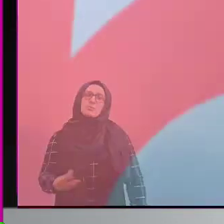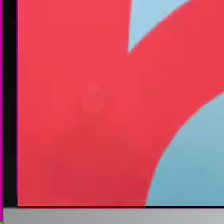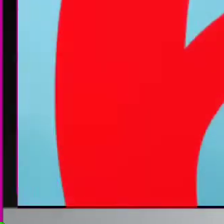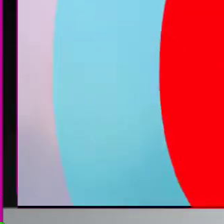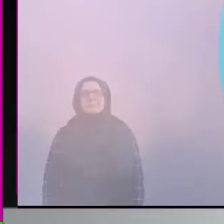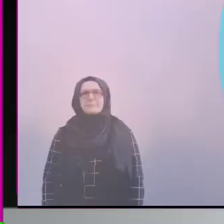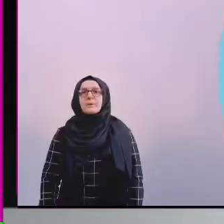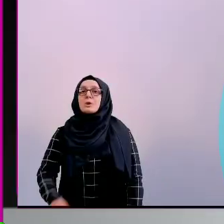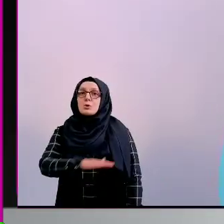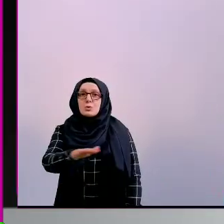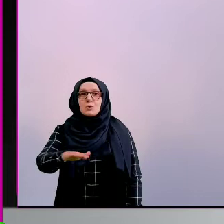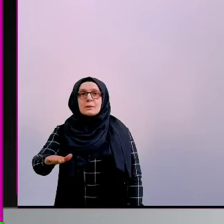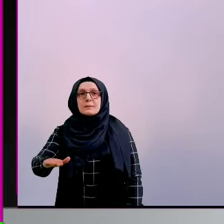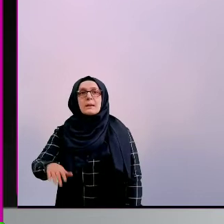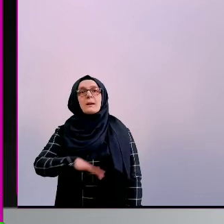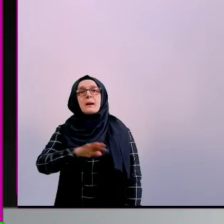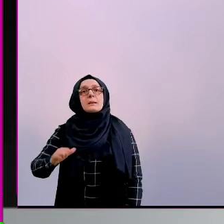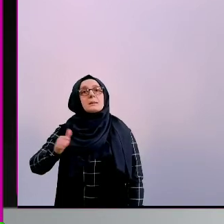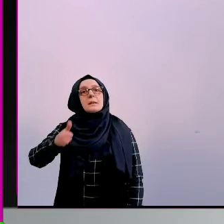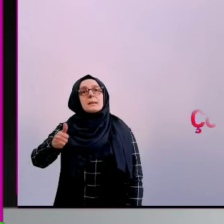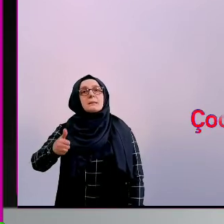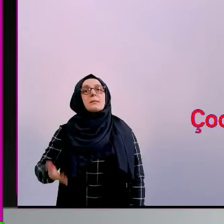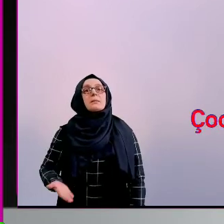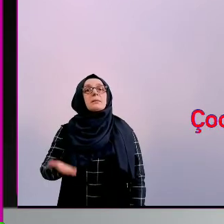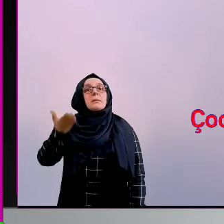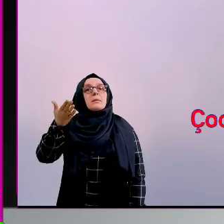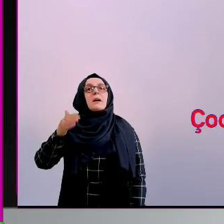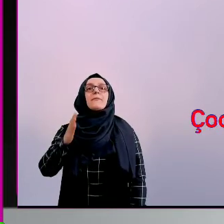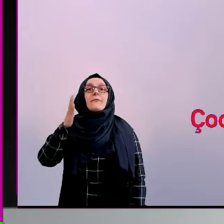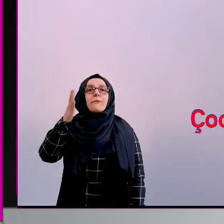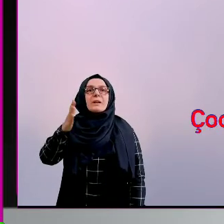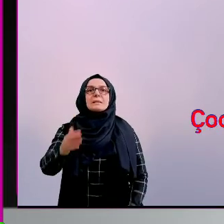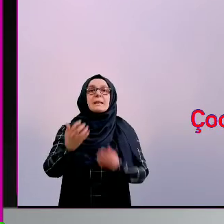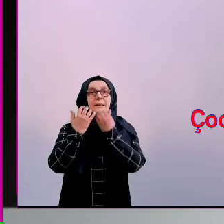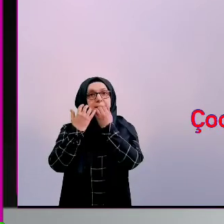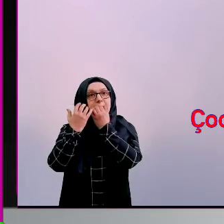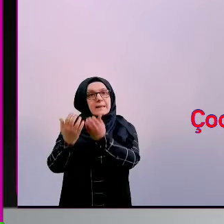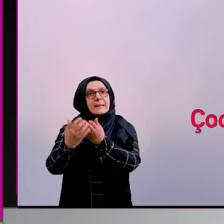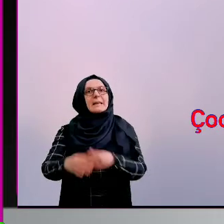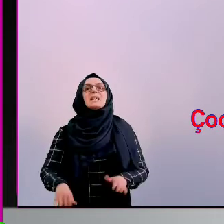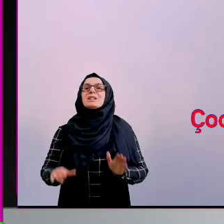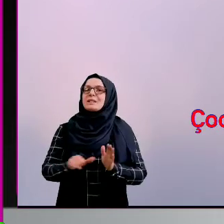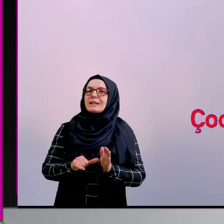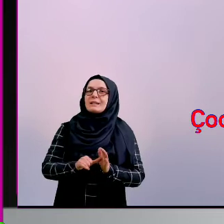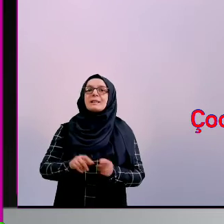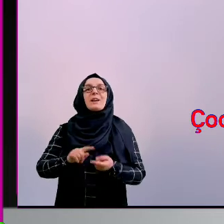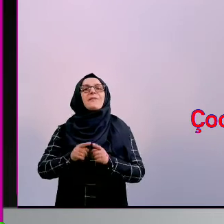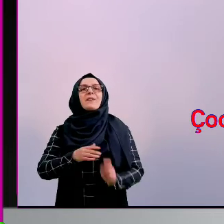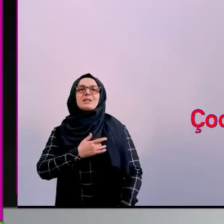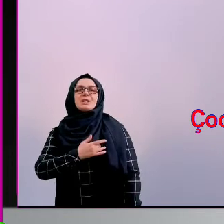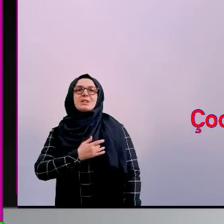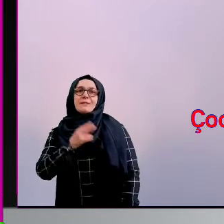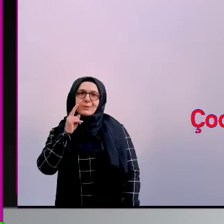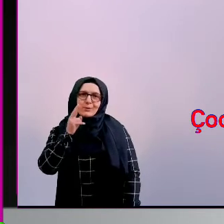giderin. Çocuklar değerli olduklarını hissetmek için yardımınıza ihtiyaç duyarlar. Çocuklarınıza her zamankinden daha